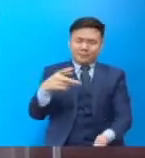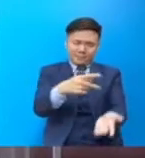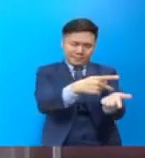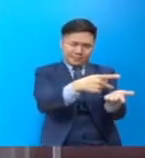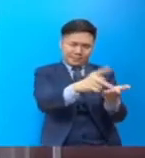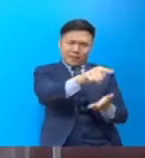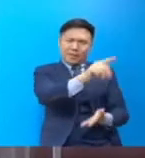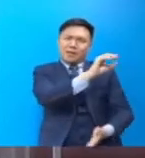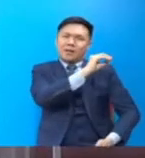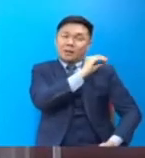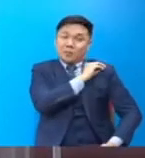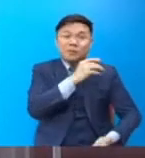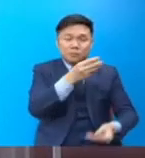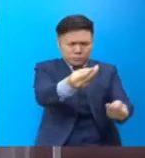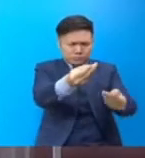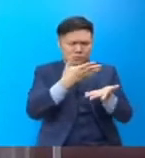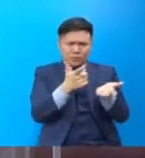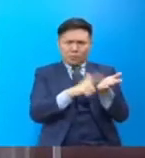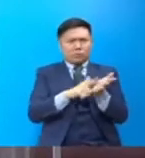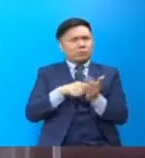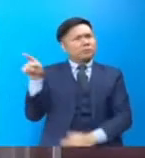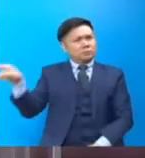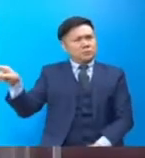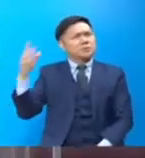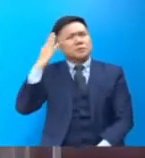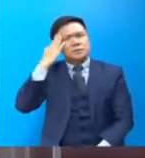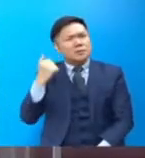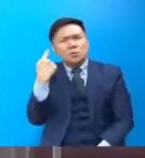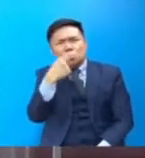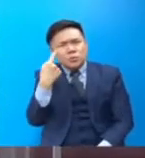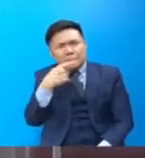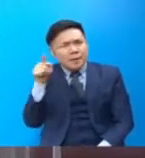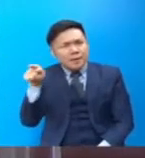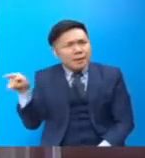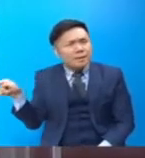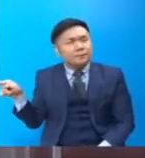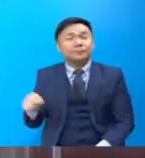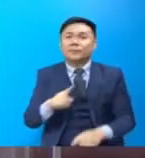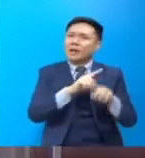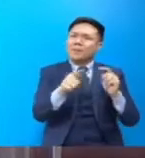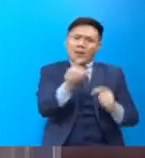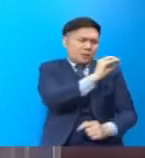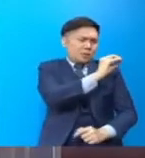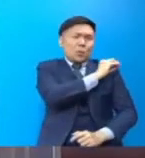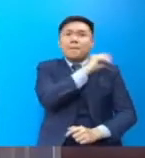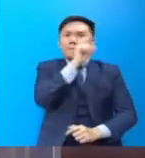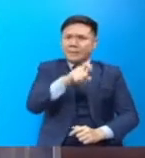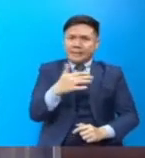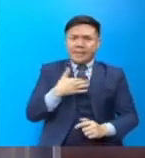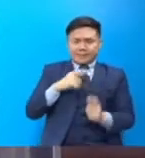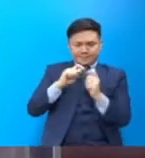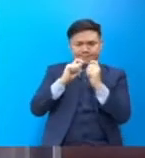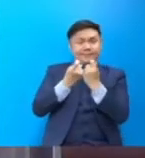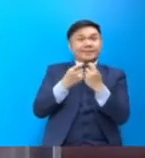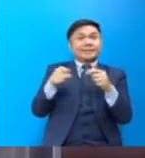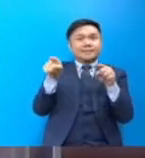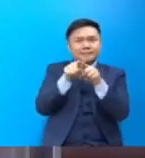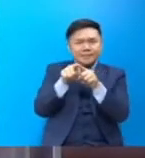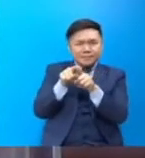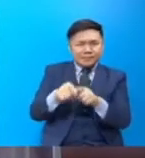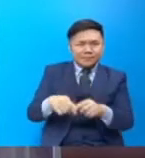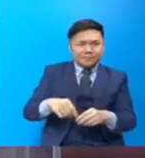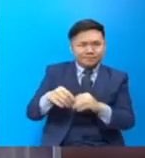kepada pegawai-pegawai melaporkan nih Nah itu biar tapi saya pikir customize the pasukan pasar fisik seperti